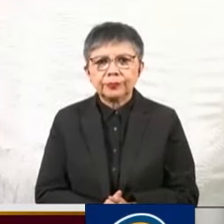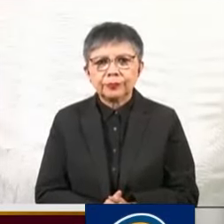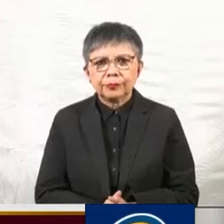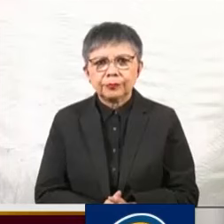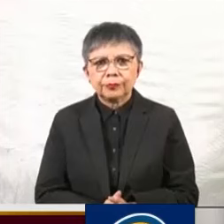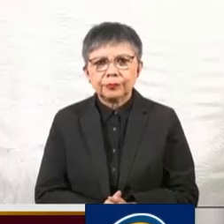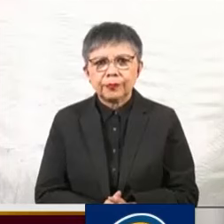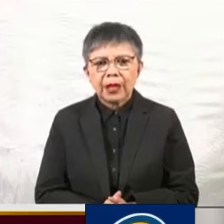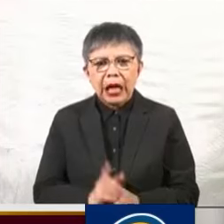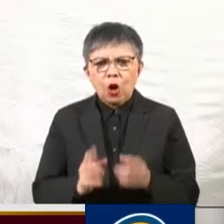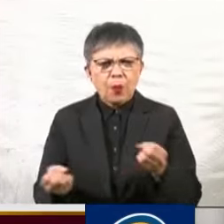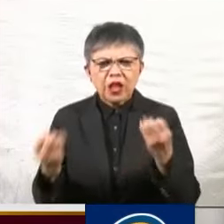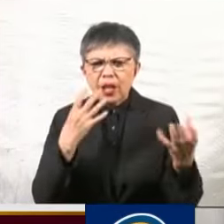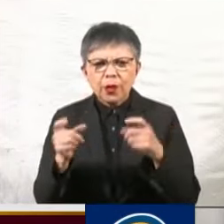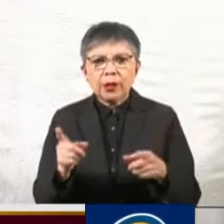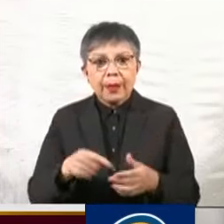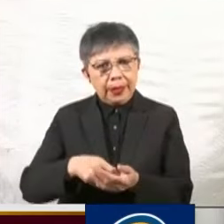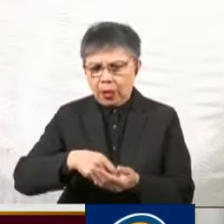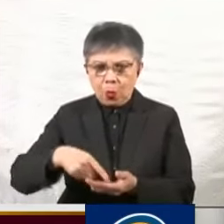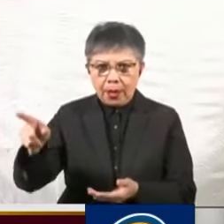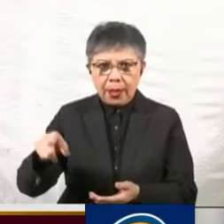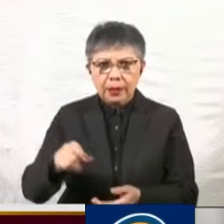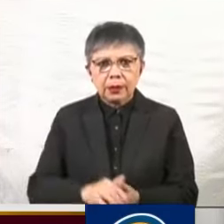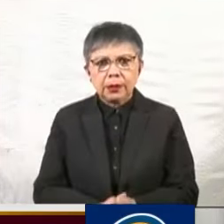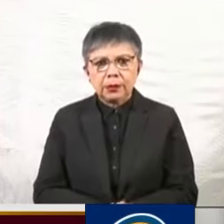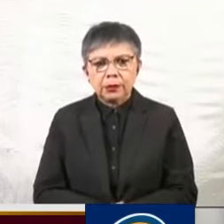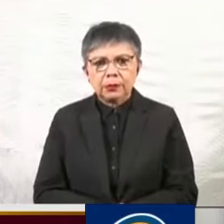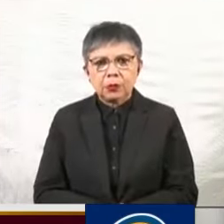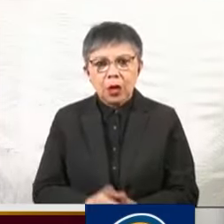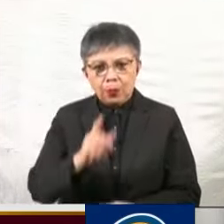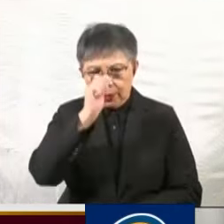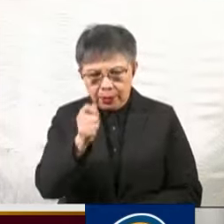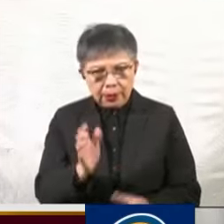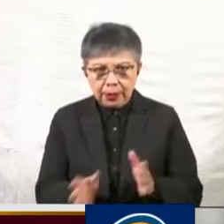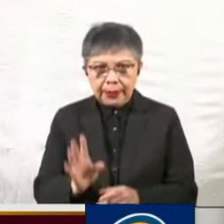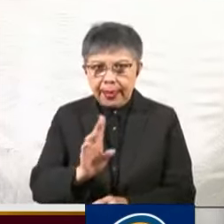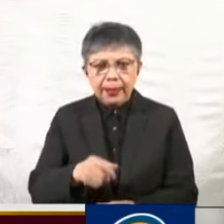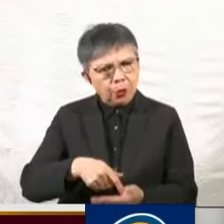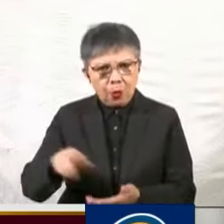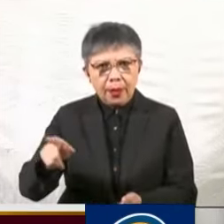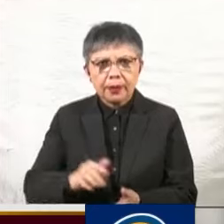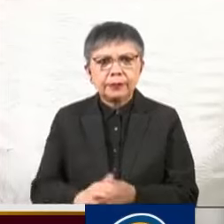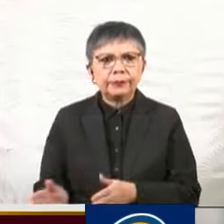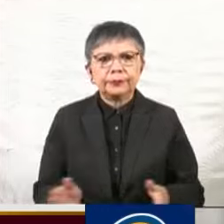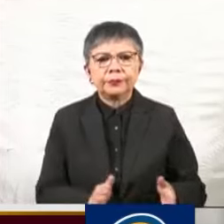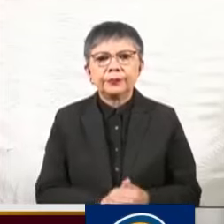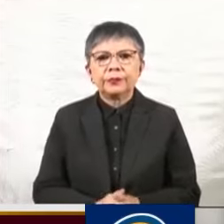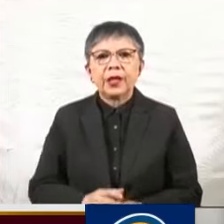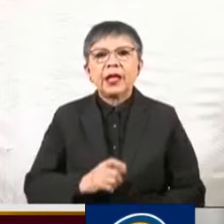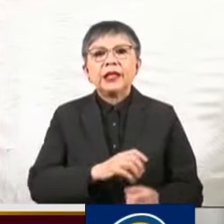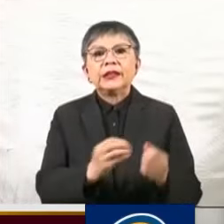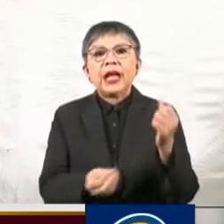untuk mengeluarkan anda dari dari ruangan ini jika tidak bisa mematuhi tata tertib dan kami persilakan calon wakil